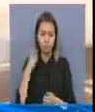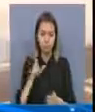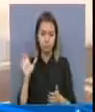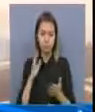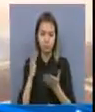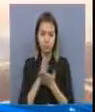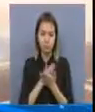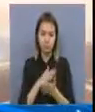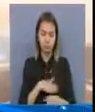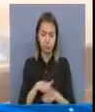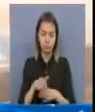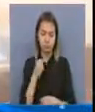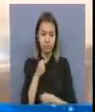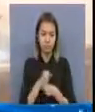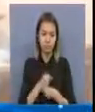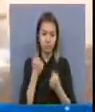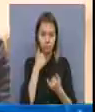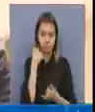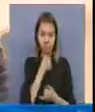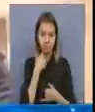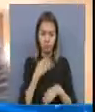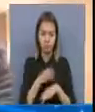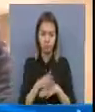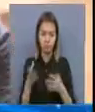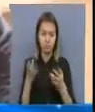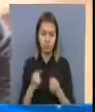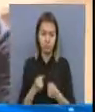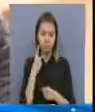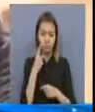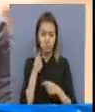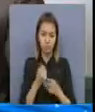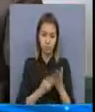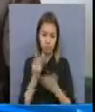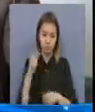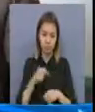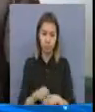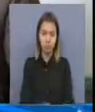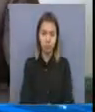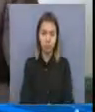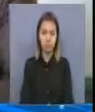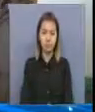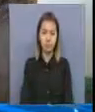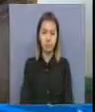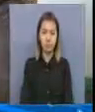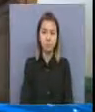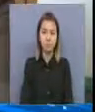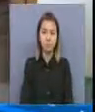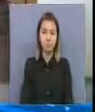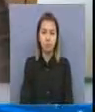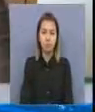игі бастамасын жүзеге асыру аясында, биыл несие алушылардың саны біршама артады. Основном наш регион